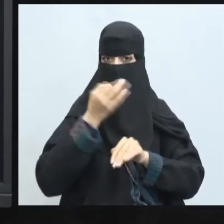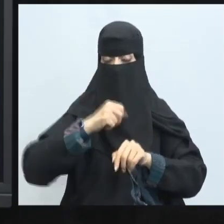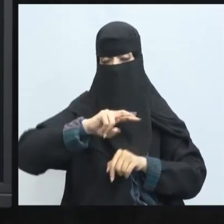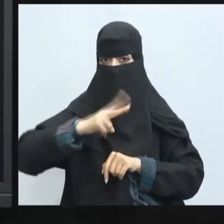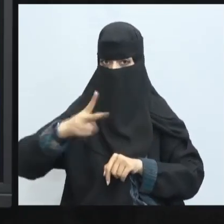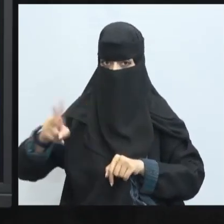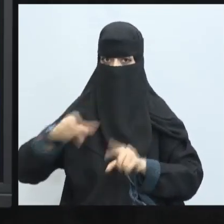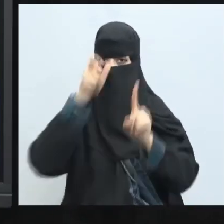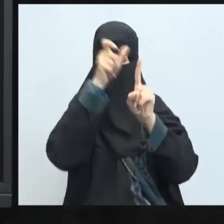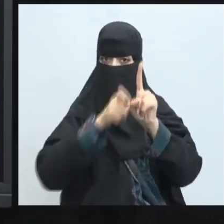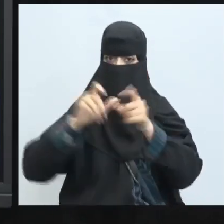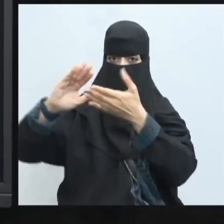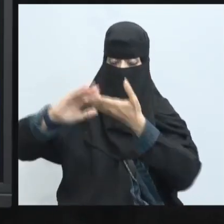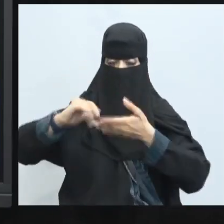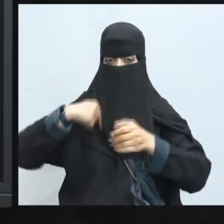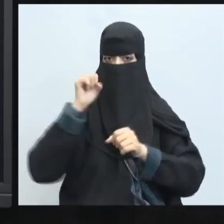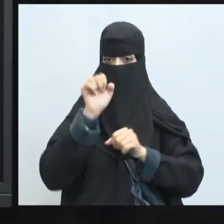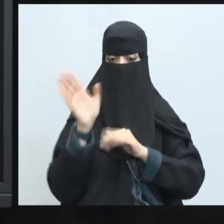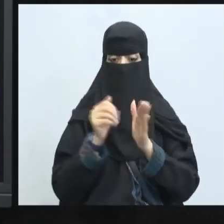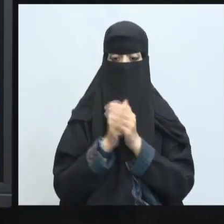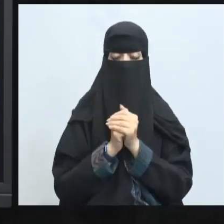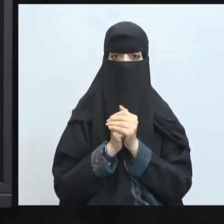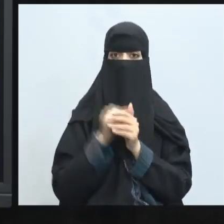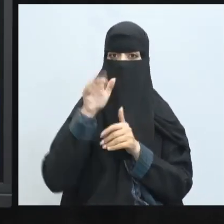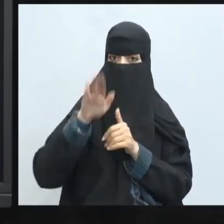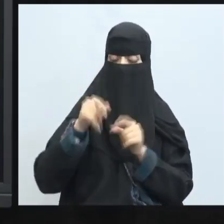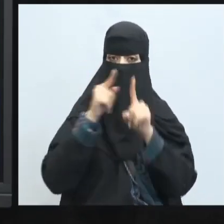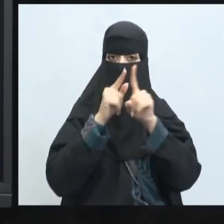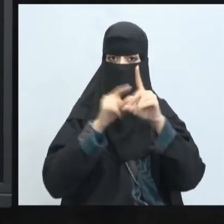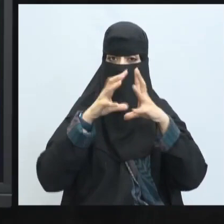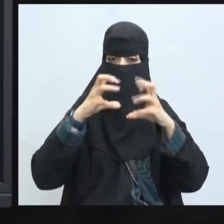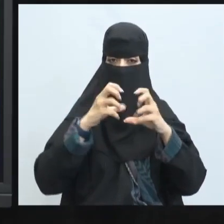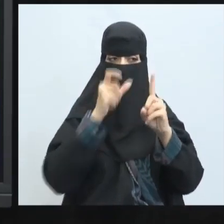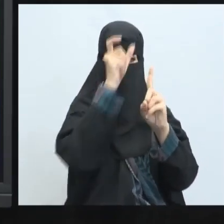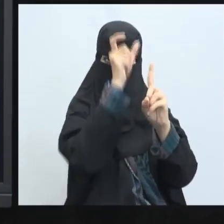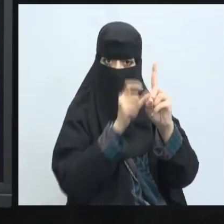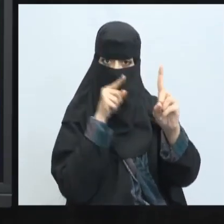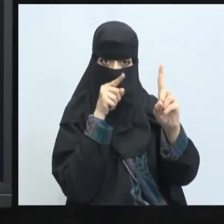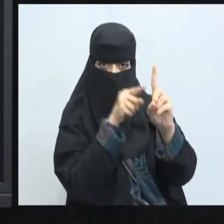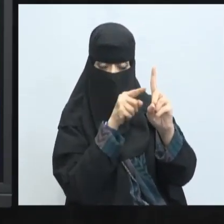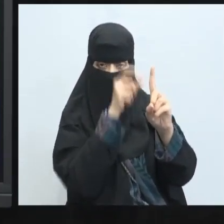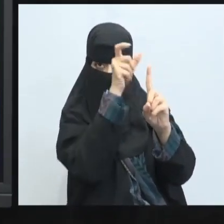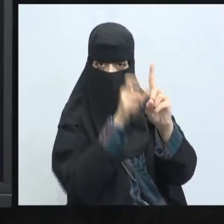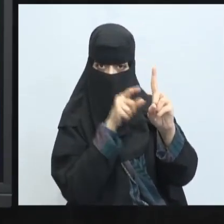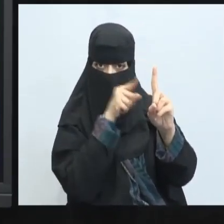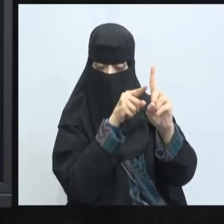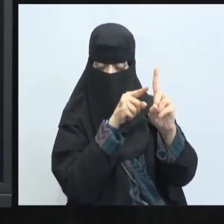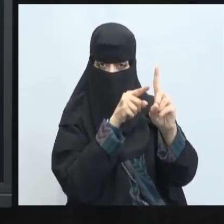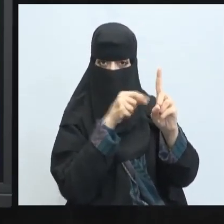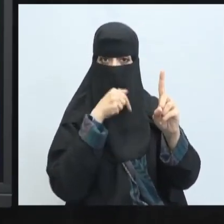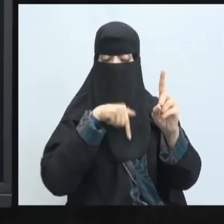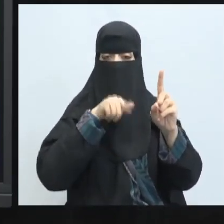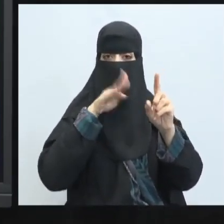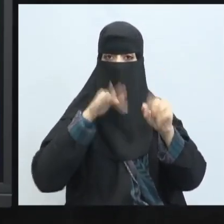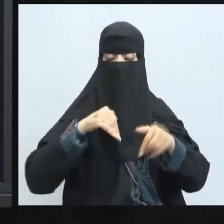انواع السكرتاريا بشكل خاص مفهوم السكرتير ذكرنا ان السكرتير هو الشخص او الذراع